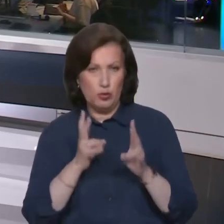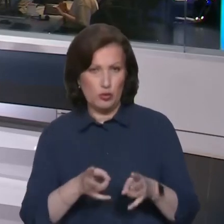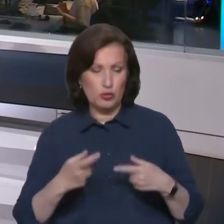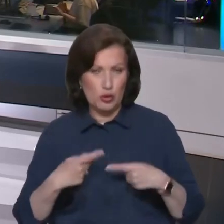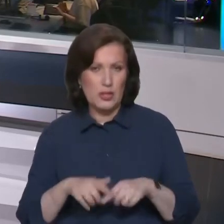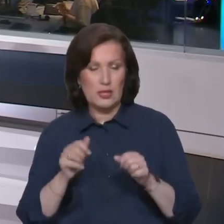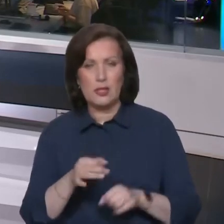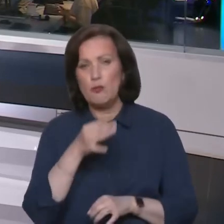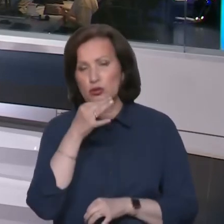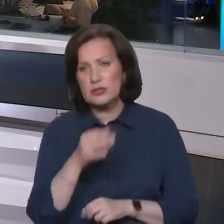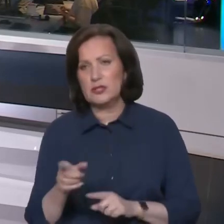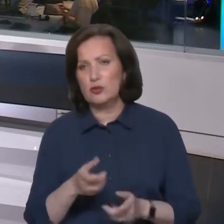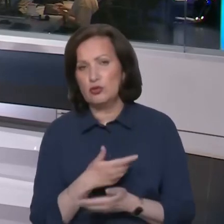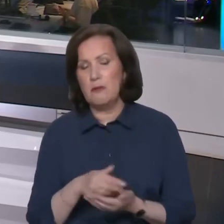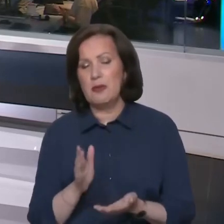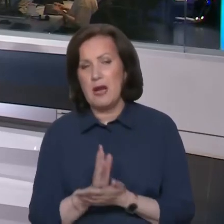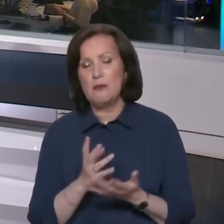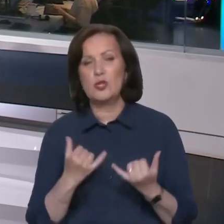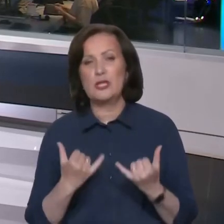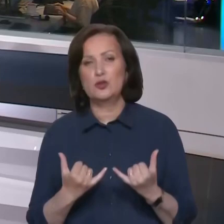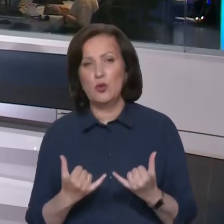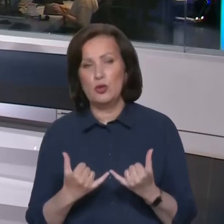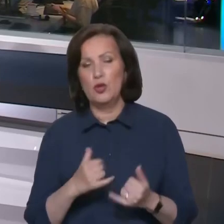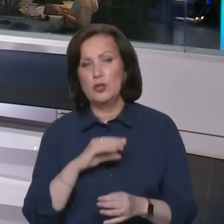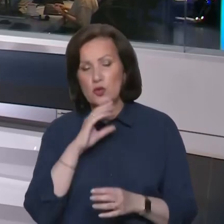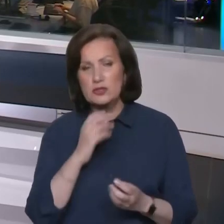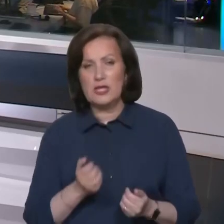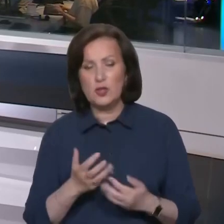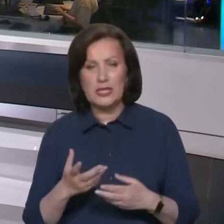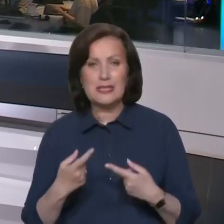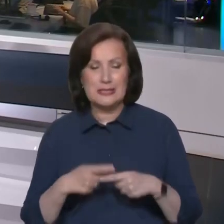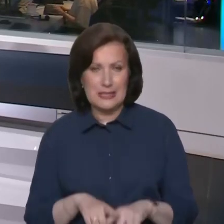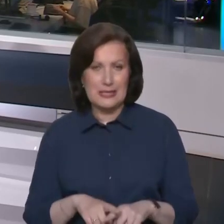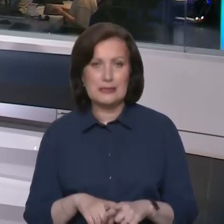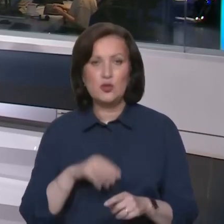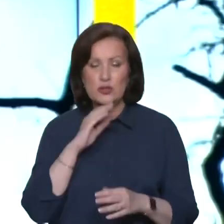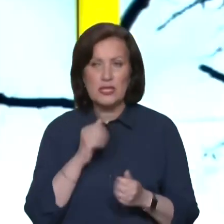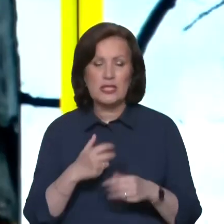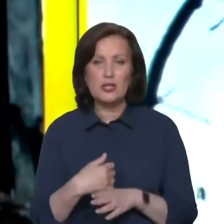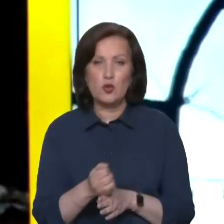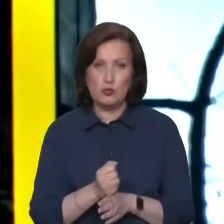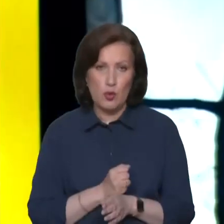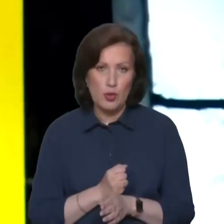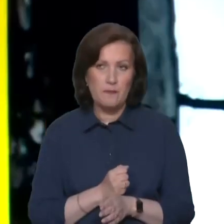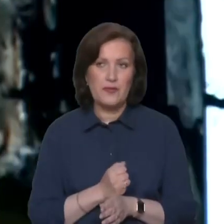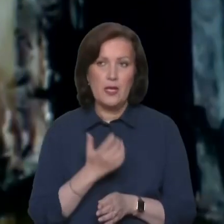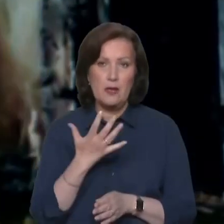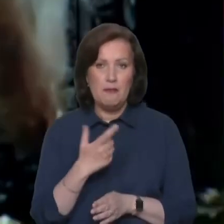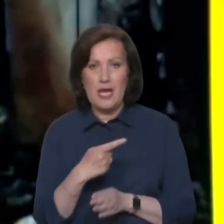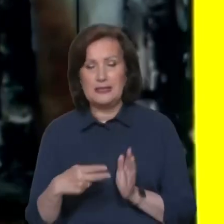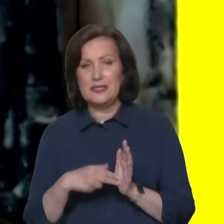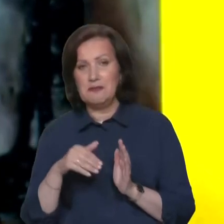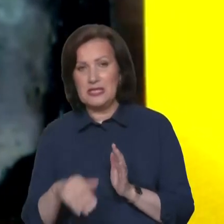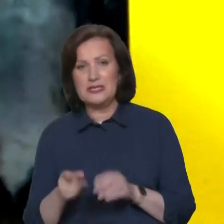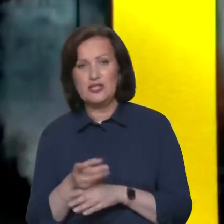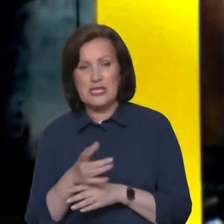Тому можна сказати, що ми маємо на сьогодні достатню кількість техніки, достатню кількість озброєнь, тобто 5-7 тисяч